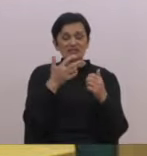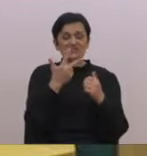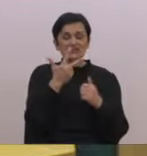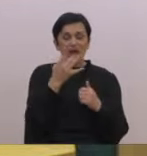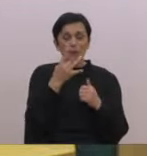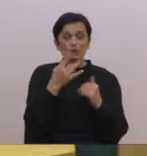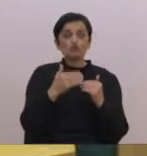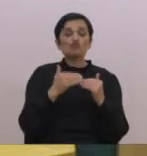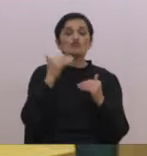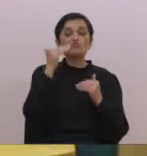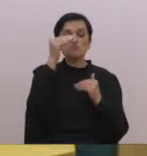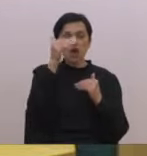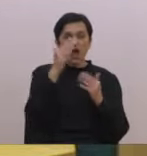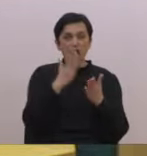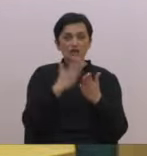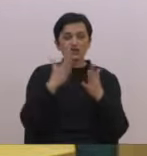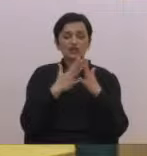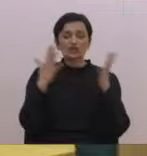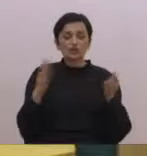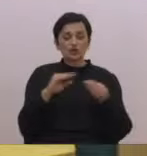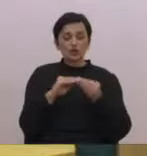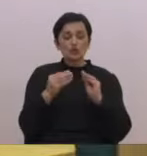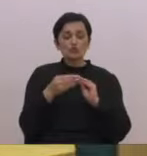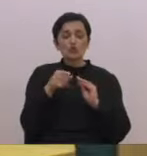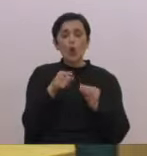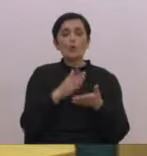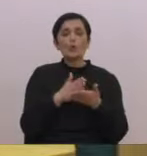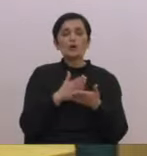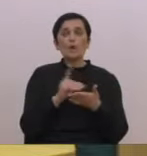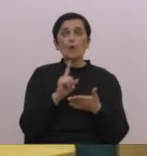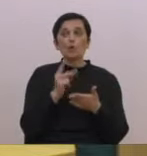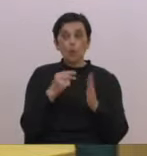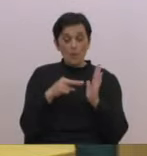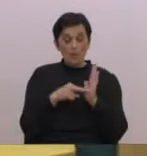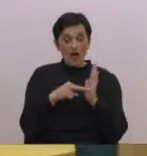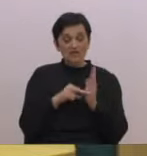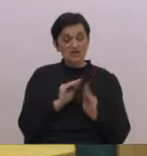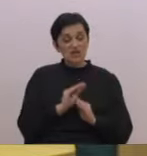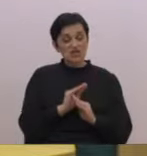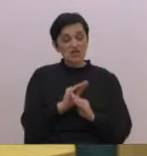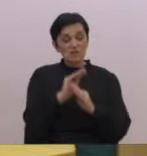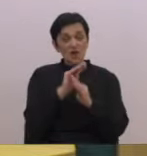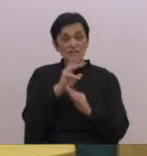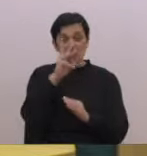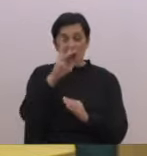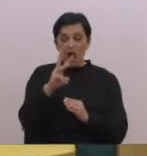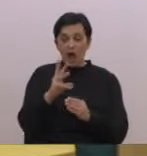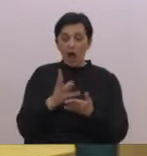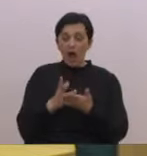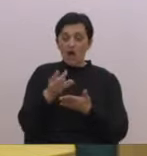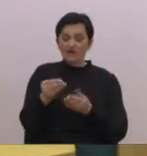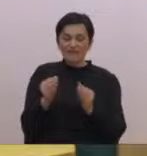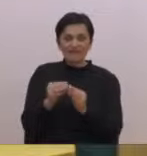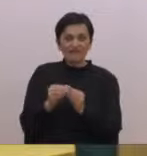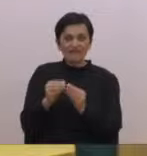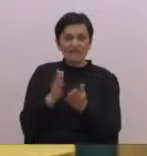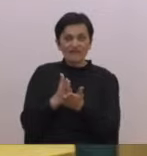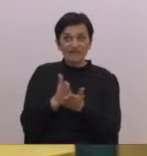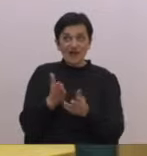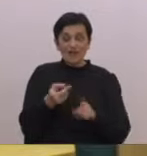didia, pasebi, acta, olaze, didi problema, amam bauci, isa, rom pasebi imateps, da, anazgaureba, iverceba.